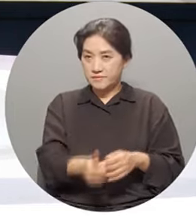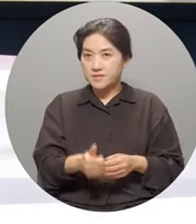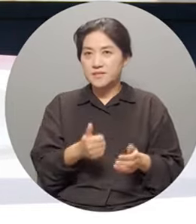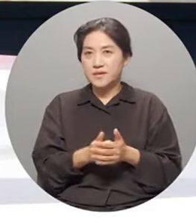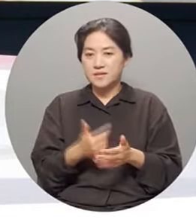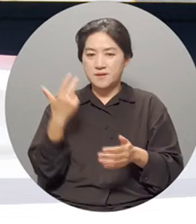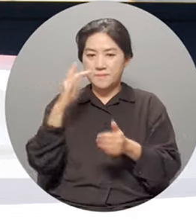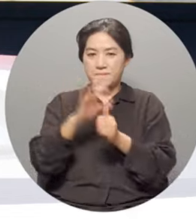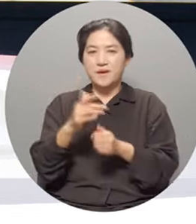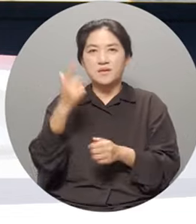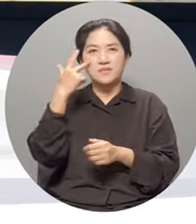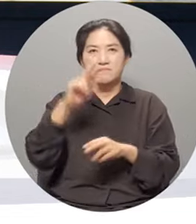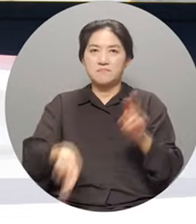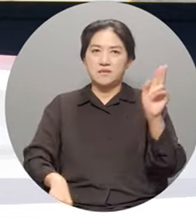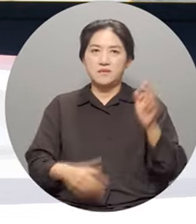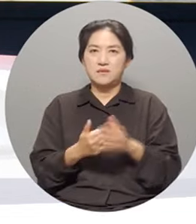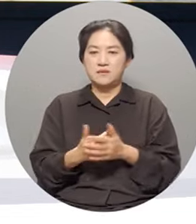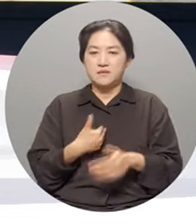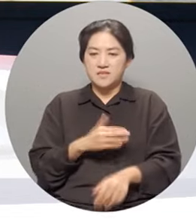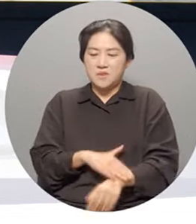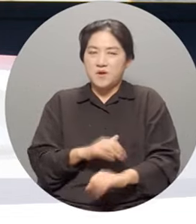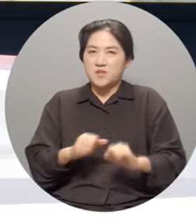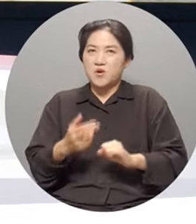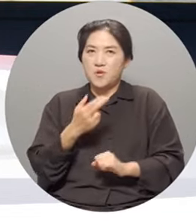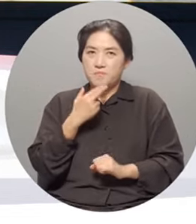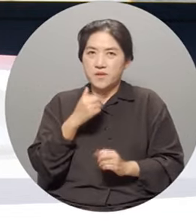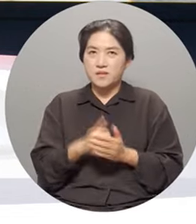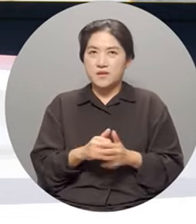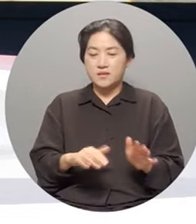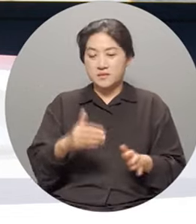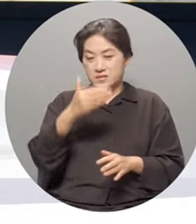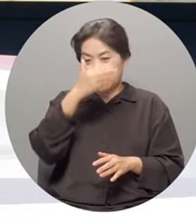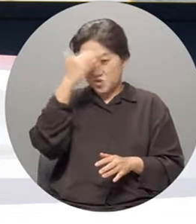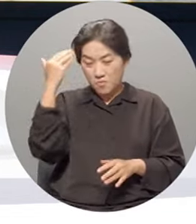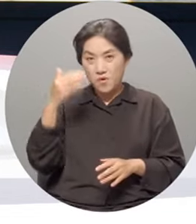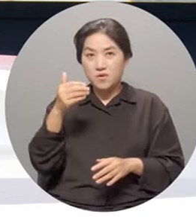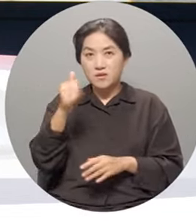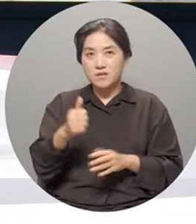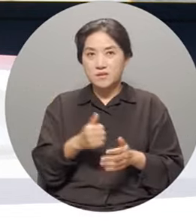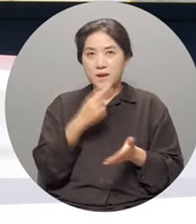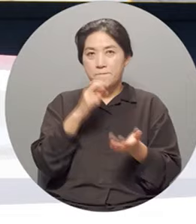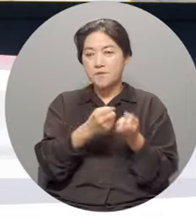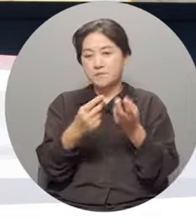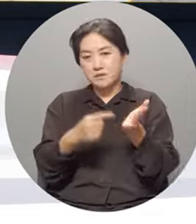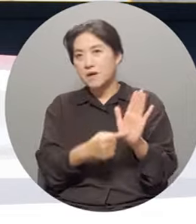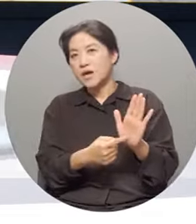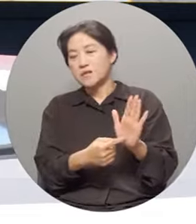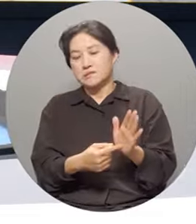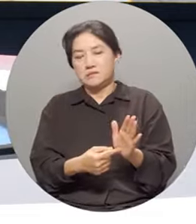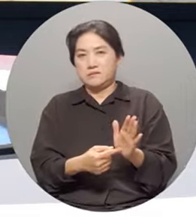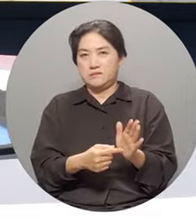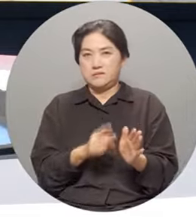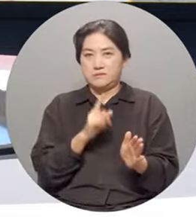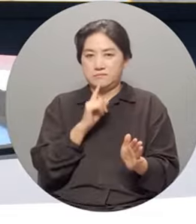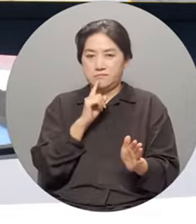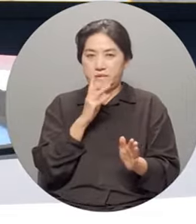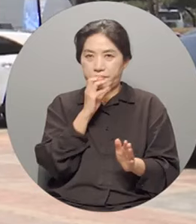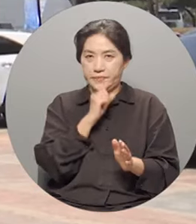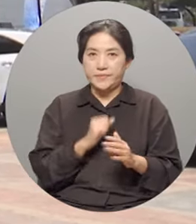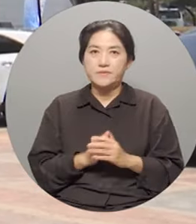부적절한 처신을 한 일은 없었다는 역대 최연소 회장의 입장은 편지 사본이 공개되자 달라졌습니다. 이혜리 기자입니다.